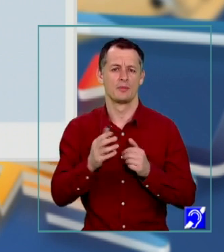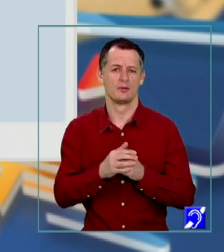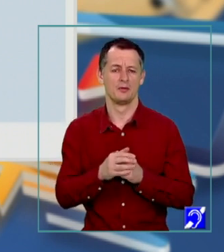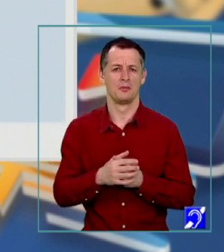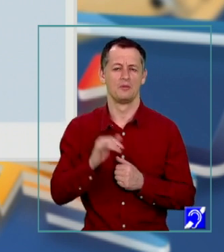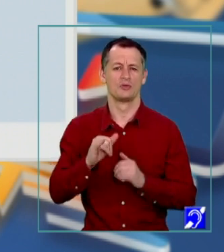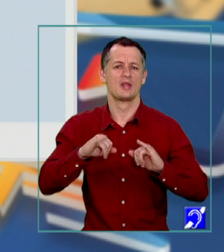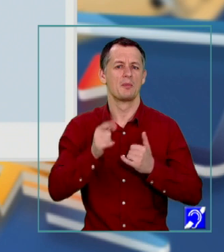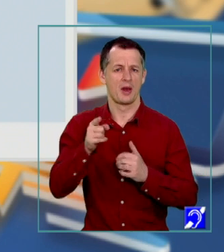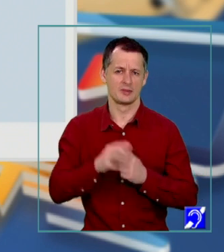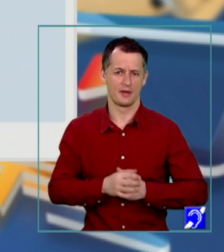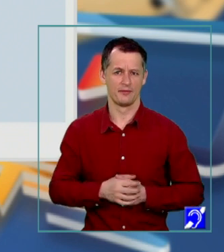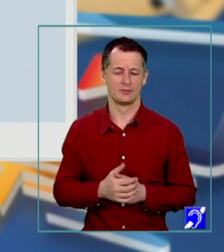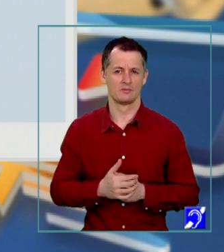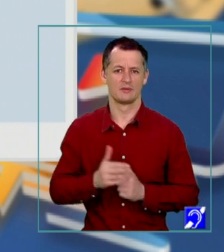Avem, să ne imaginăm,